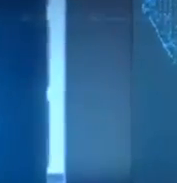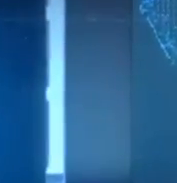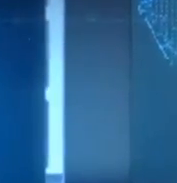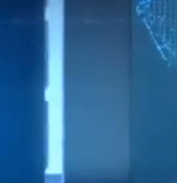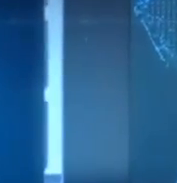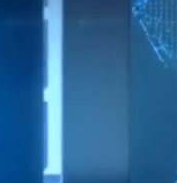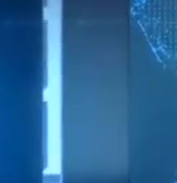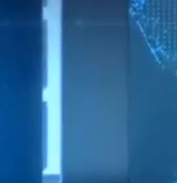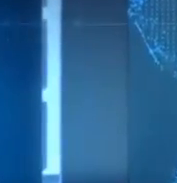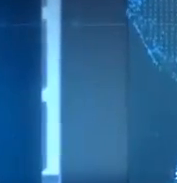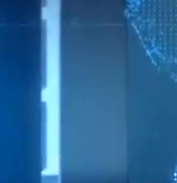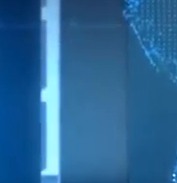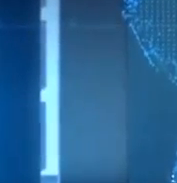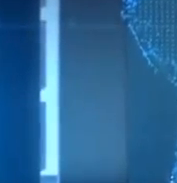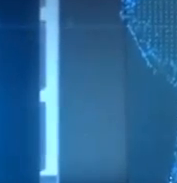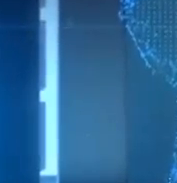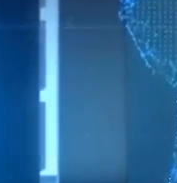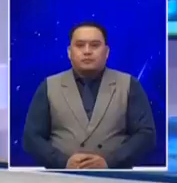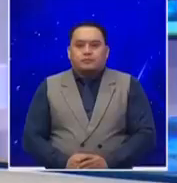Дүйсенбек, Жетісу телеарнасы.